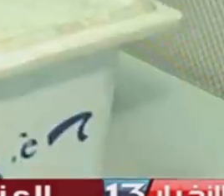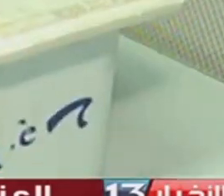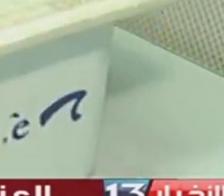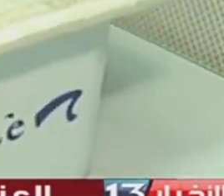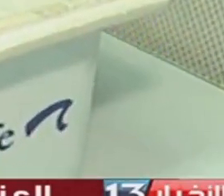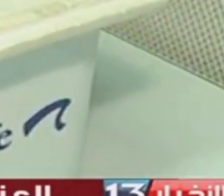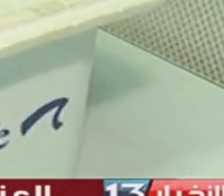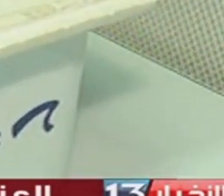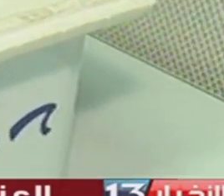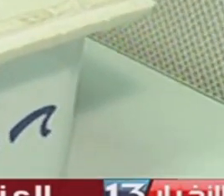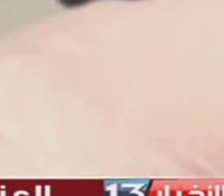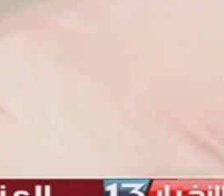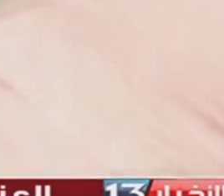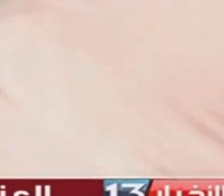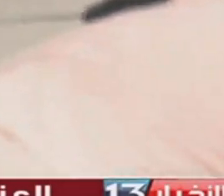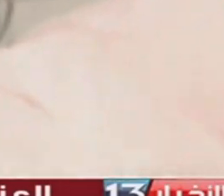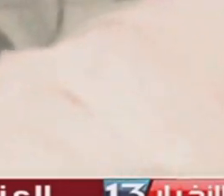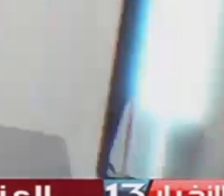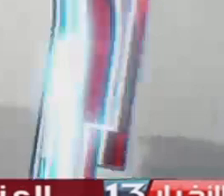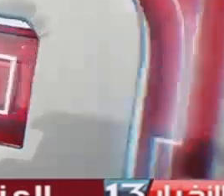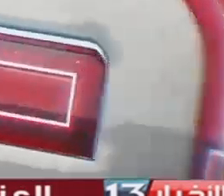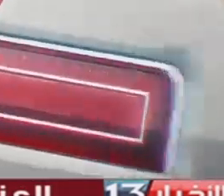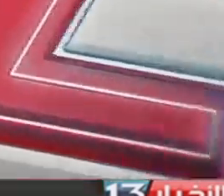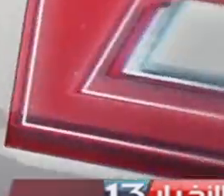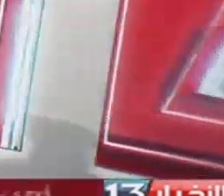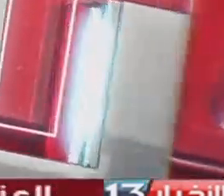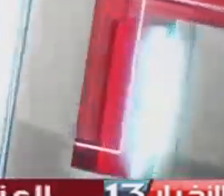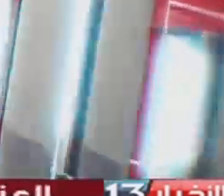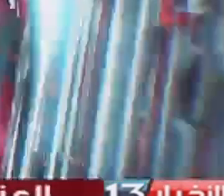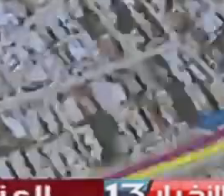وثمان وعشرين حال تعدوا خلال الاربعه وعشرين ساعه الماضيه